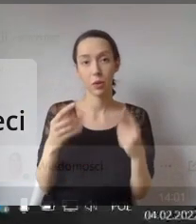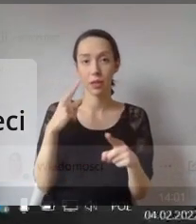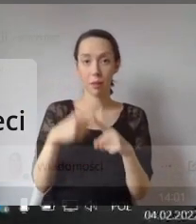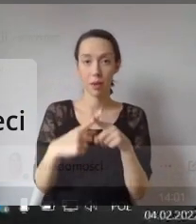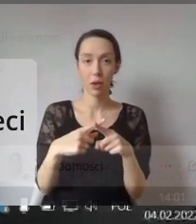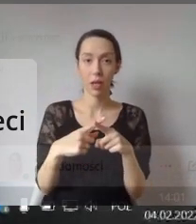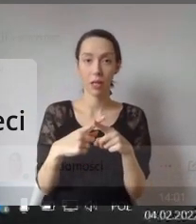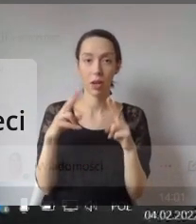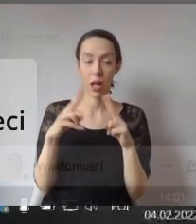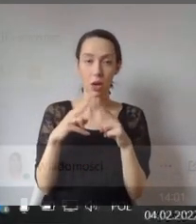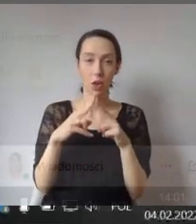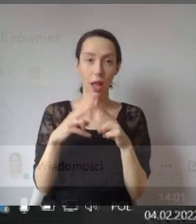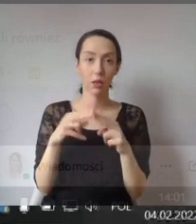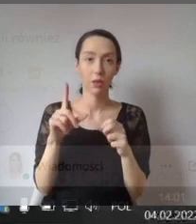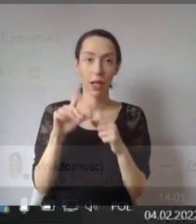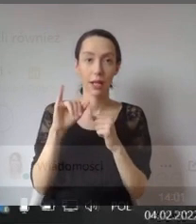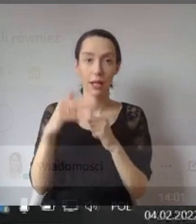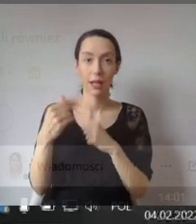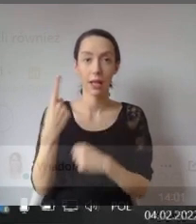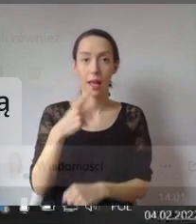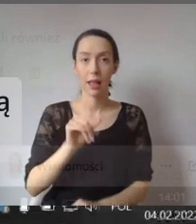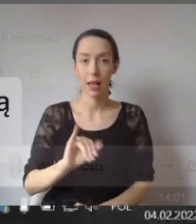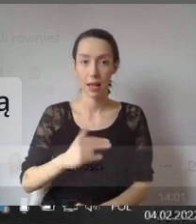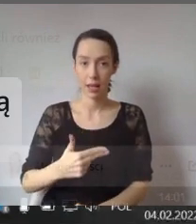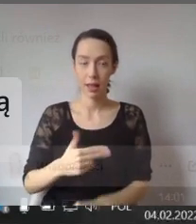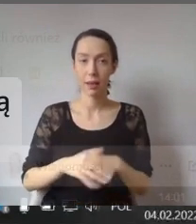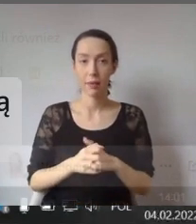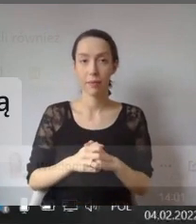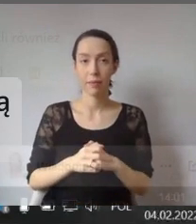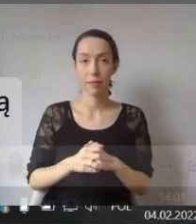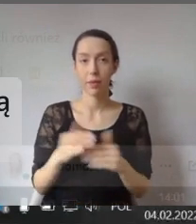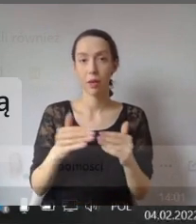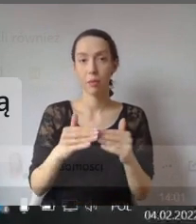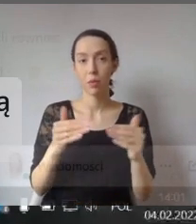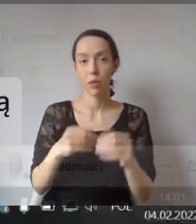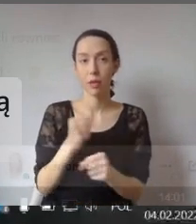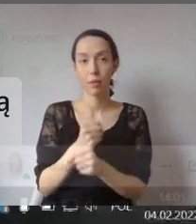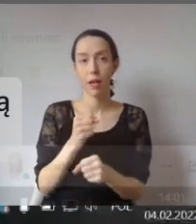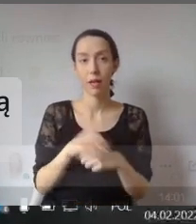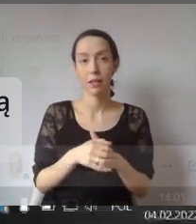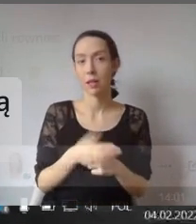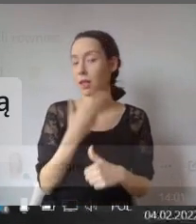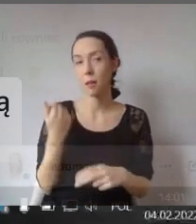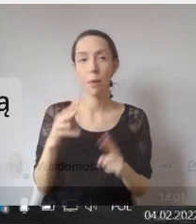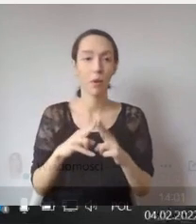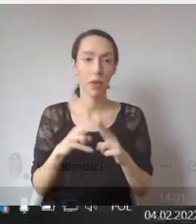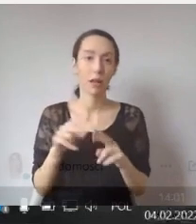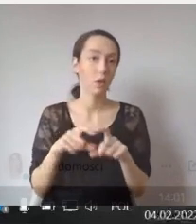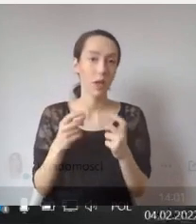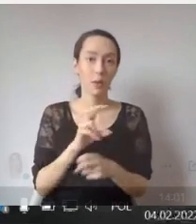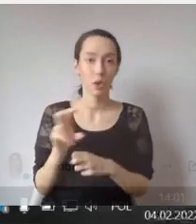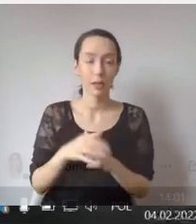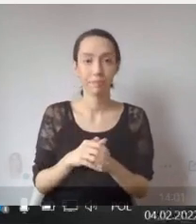naszej sieci na LinkedInie. No to teraz tak, powiedzmy, że z poprzedniej pracy, także nie mamy z nią kontaktu na bieżąco.